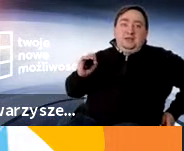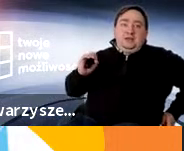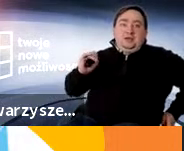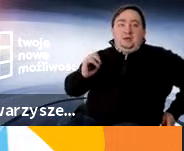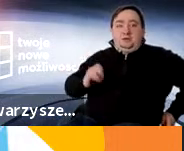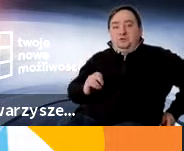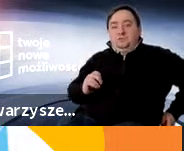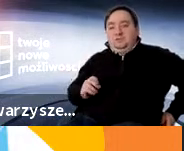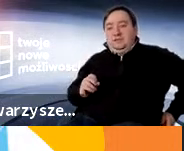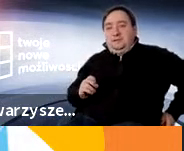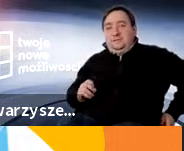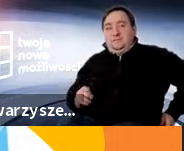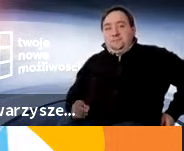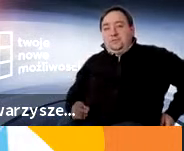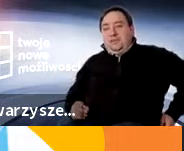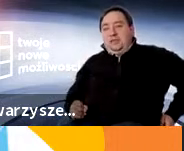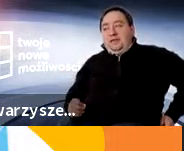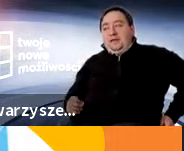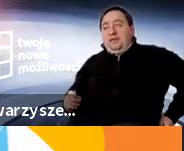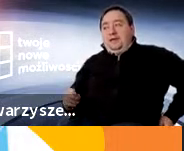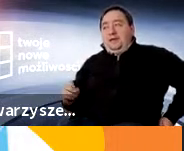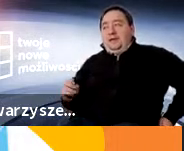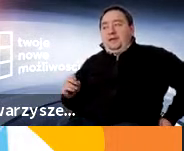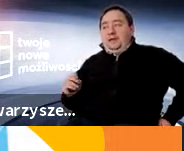asystencja osobista